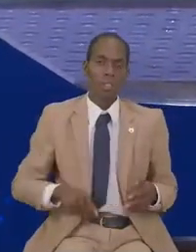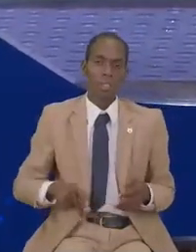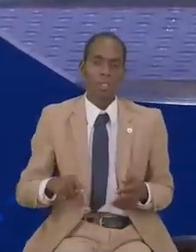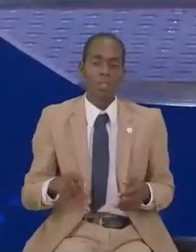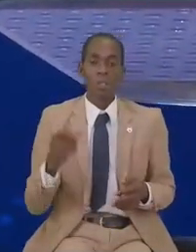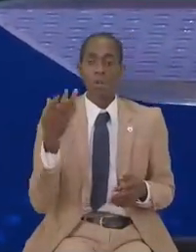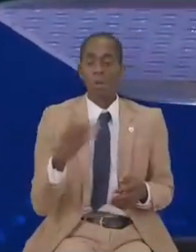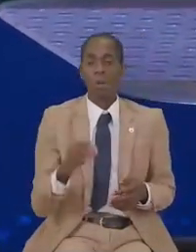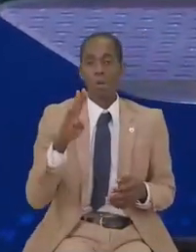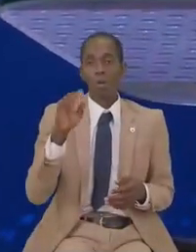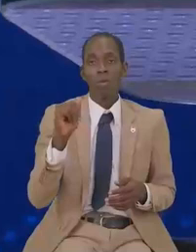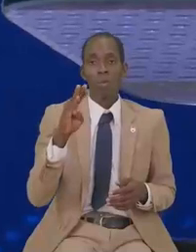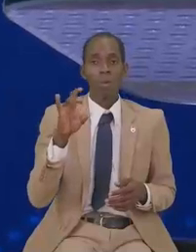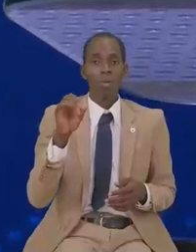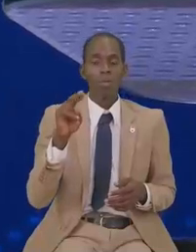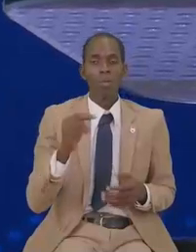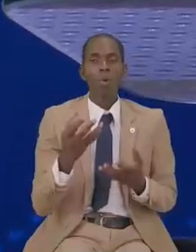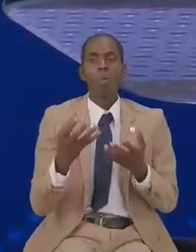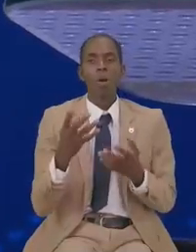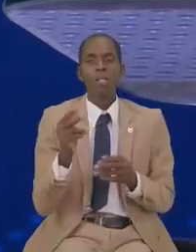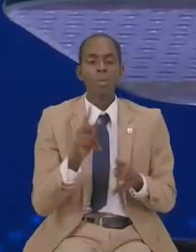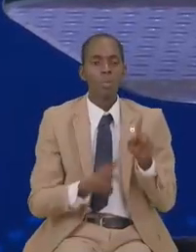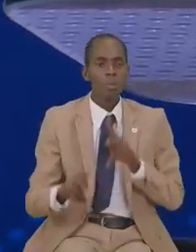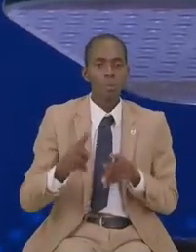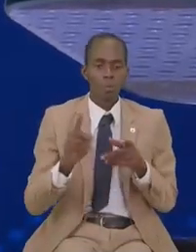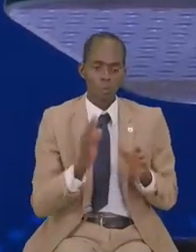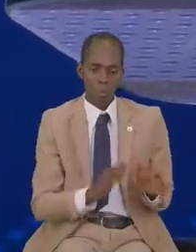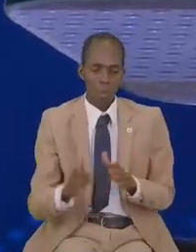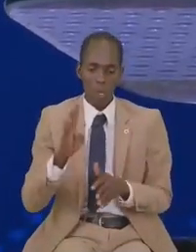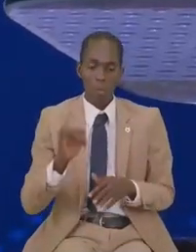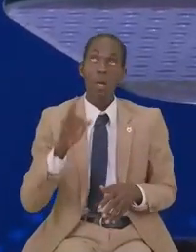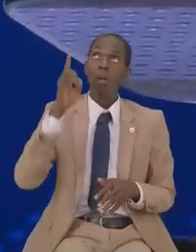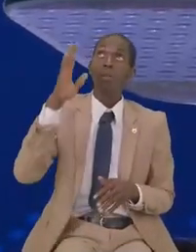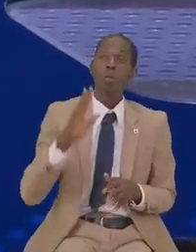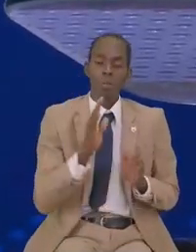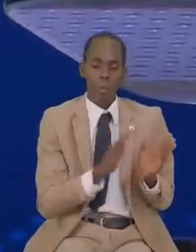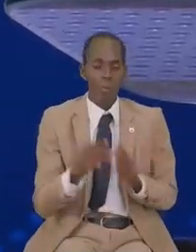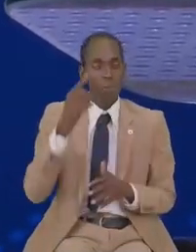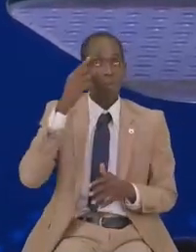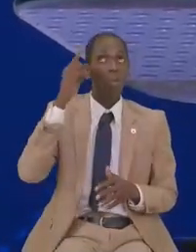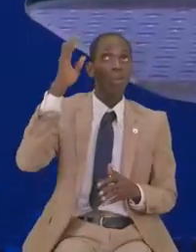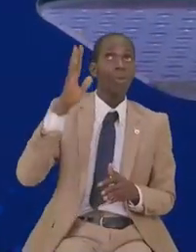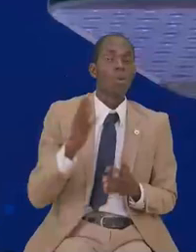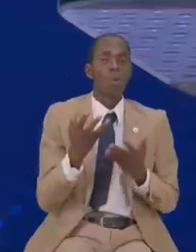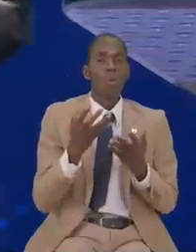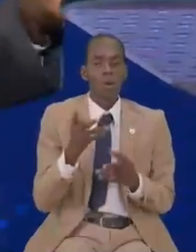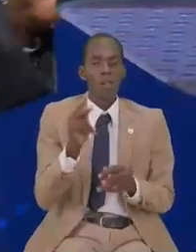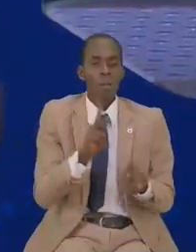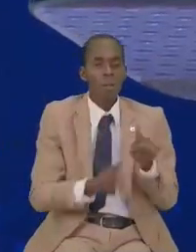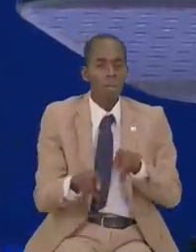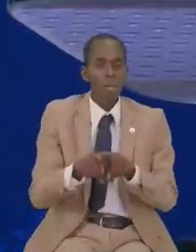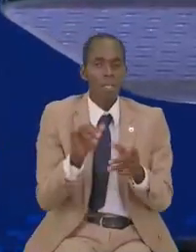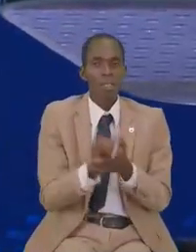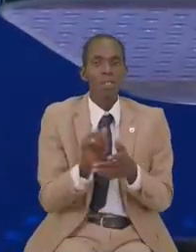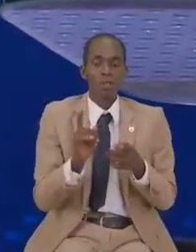le chef, alors Nebuchadnezzar veut que ces gens préparés par Dieu, préparés pour Dieu, il veut qu'ils le servent